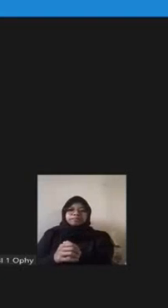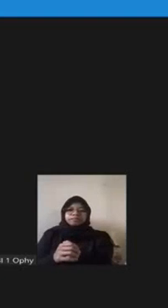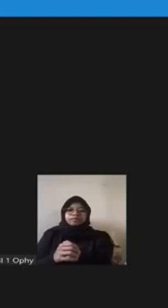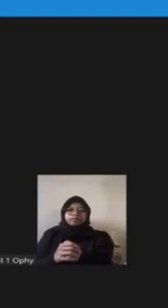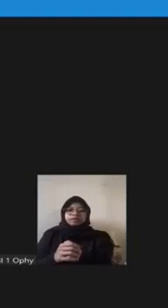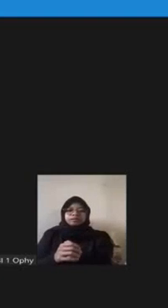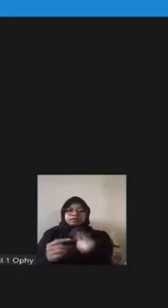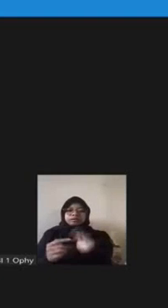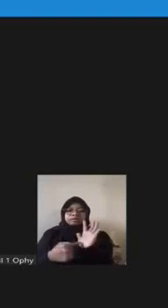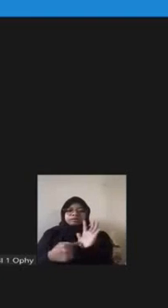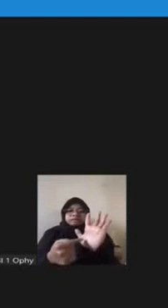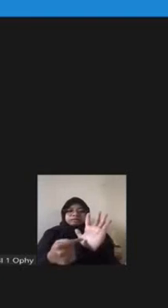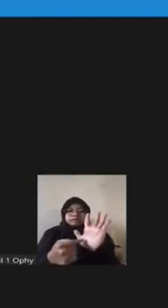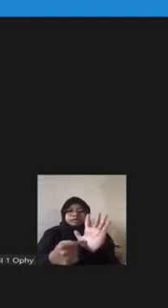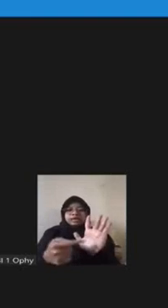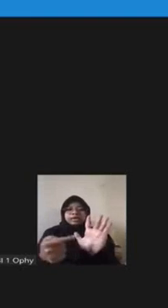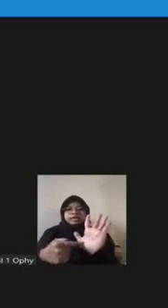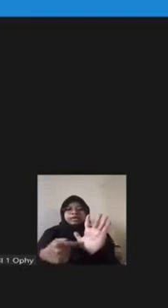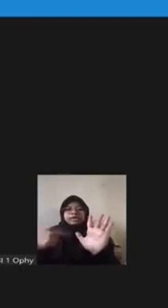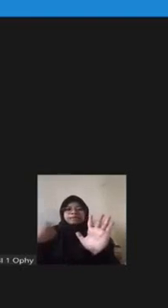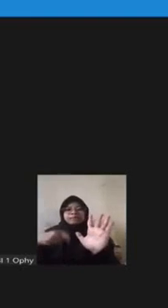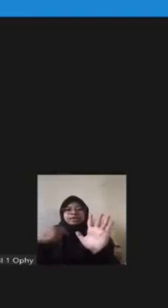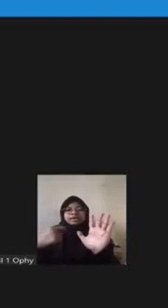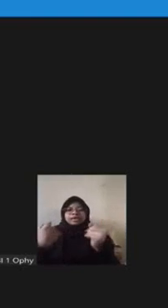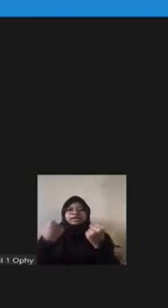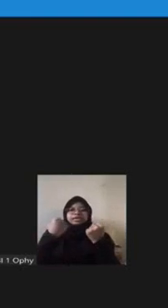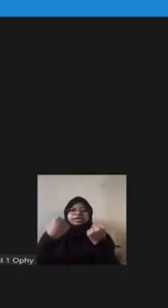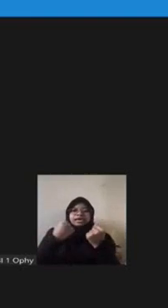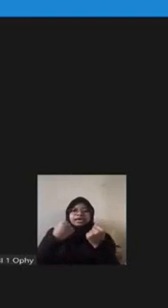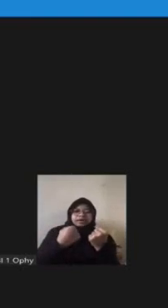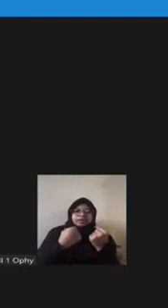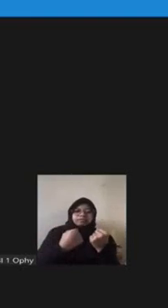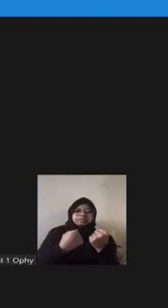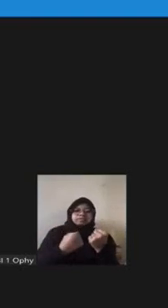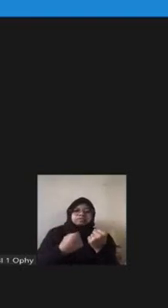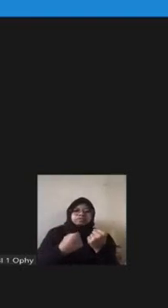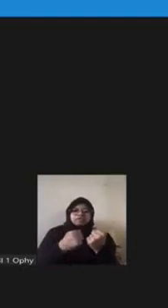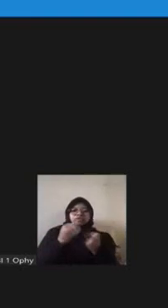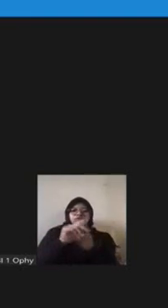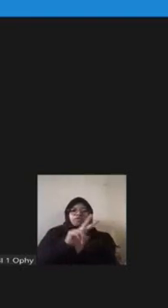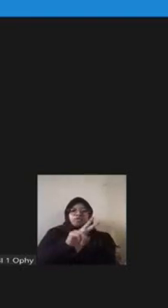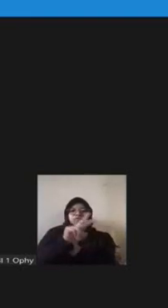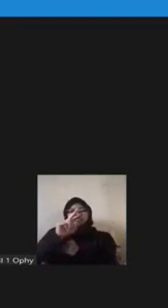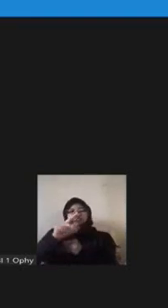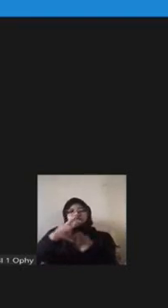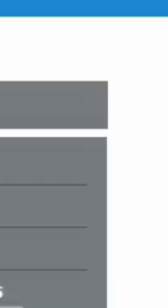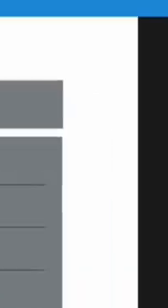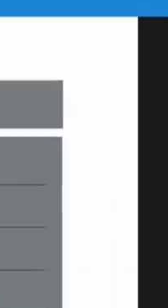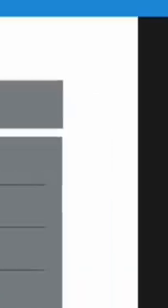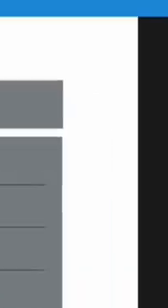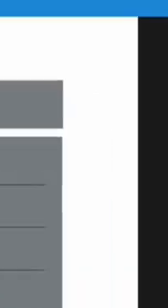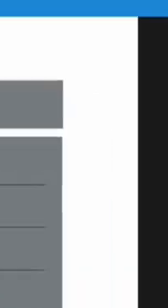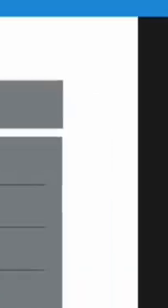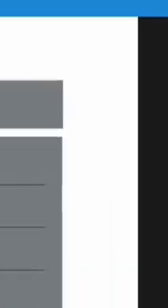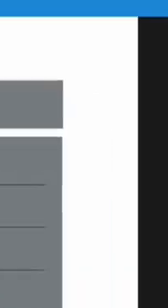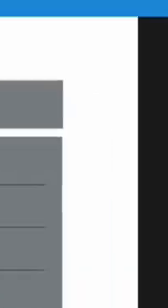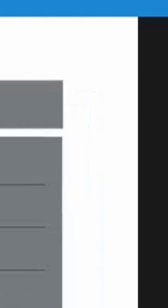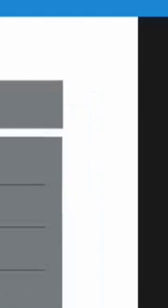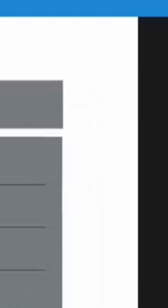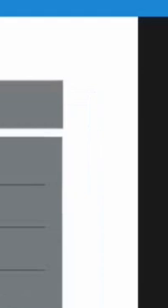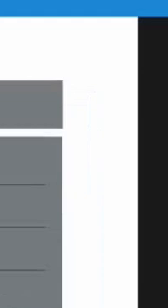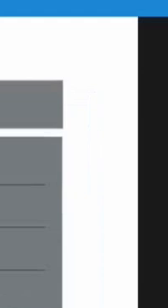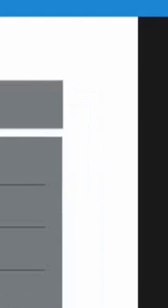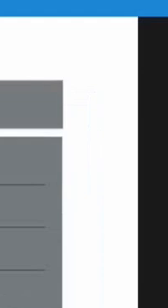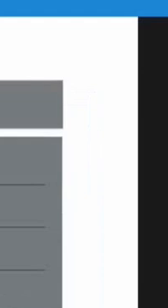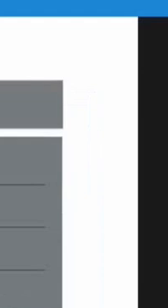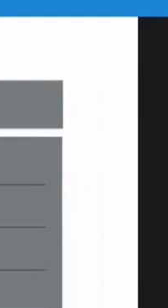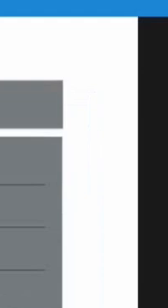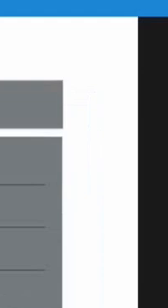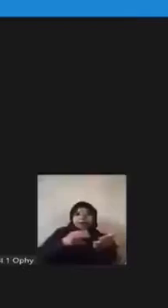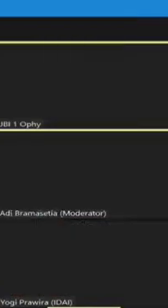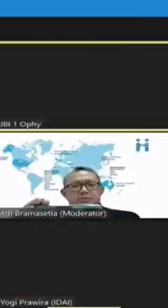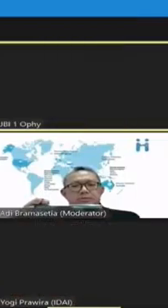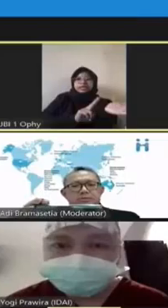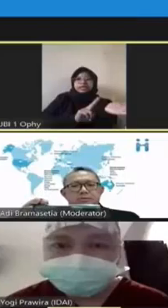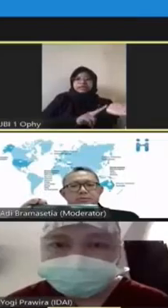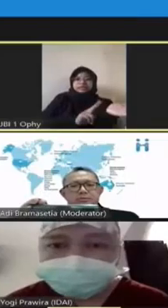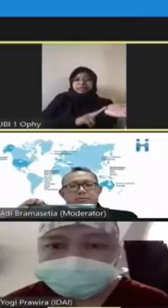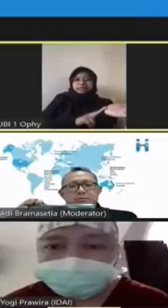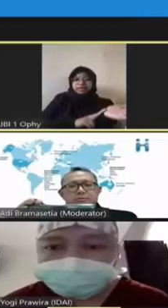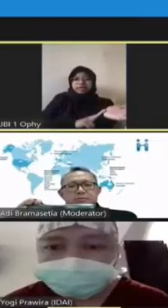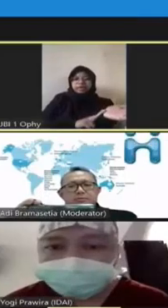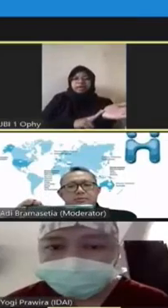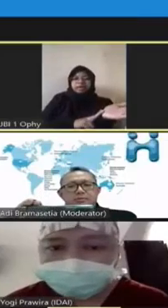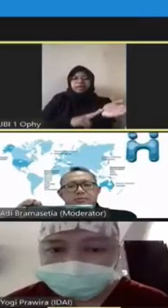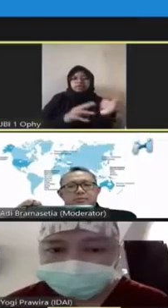tampilkan ini data dari Kementerian Kesehatan. Per 22 Mei lalu, total pasien anak berusia kurang dari 18 tahun itu